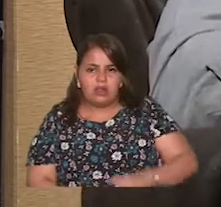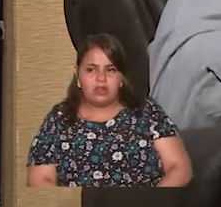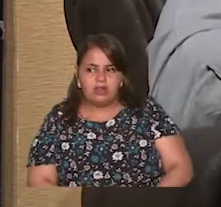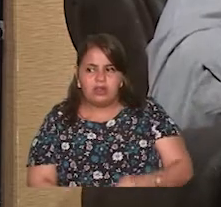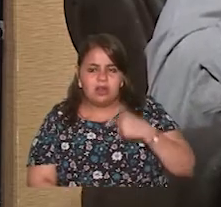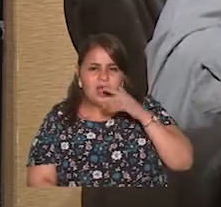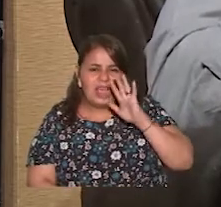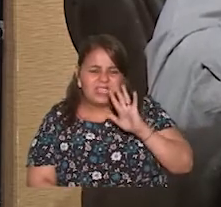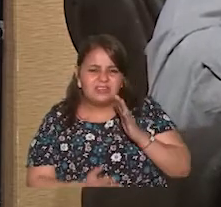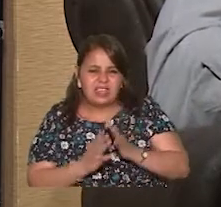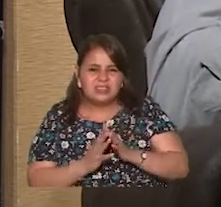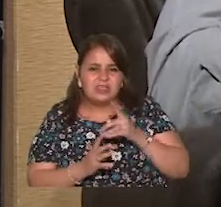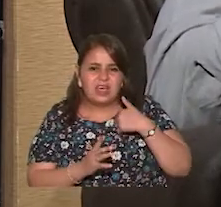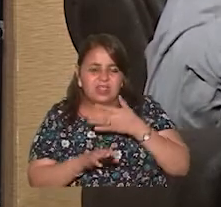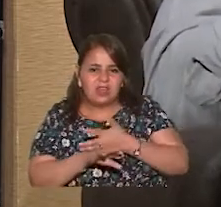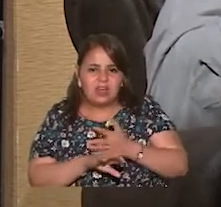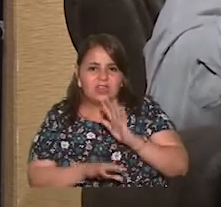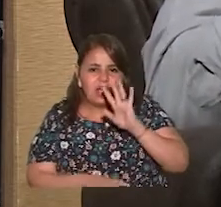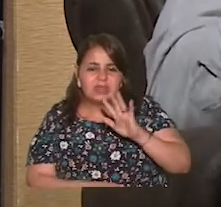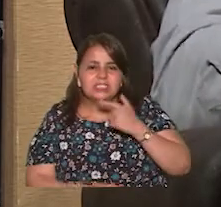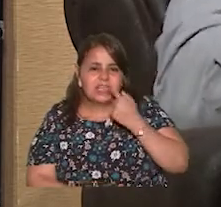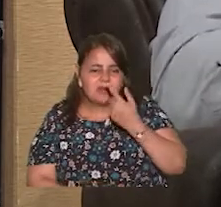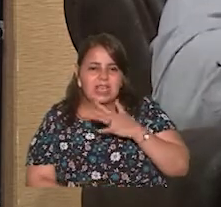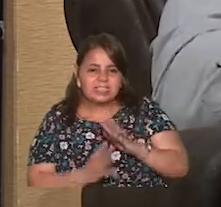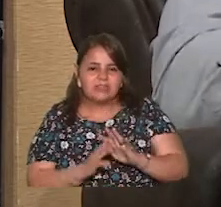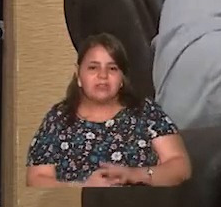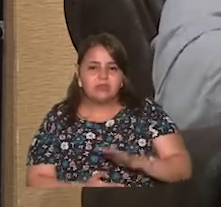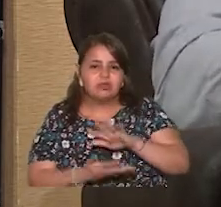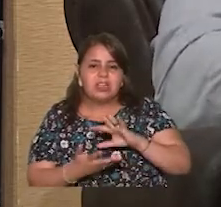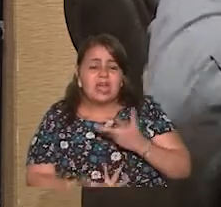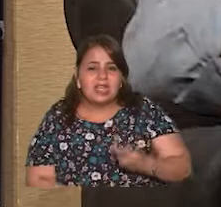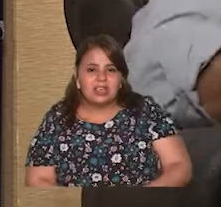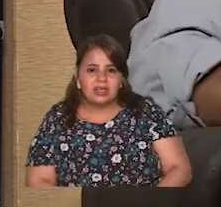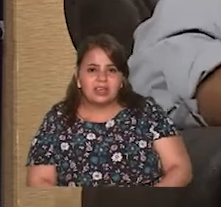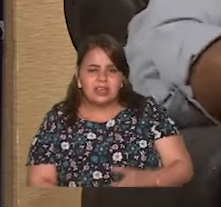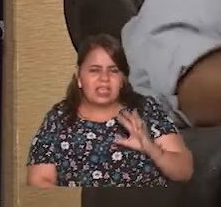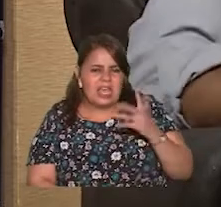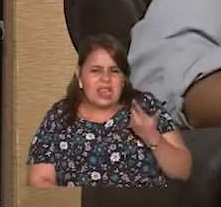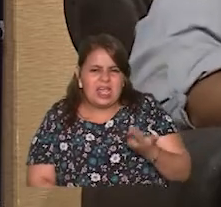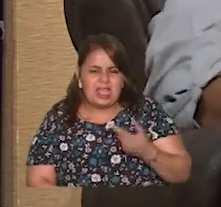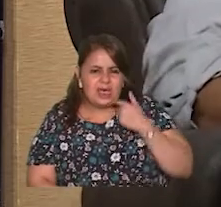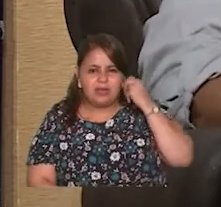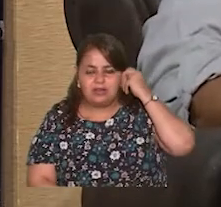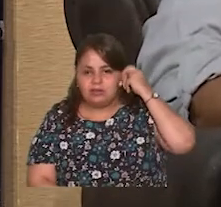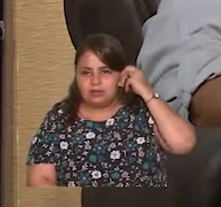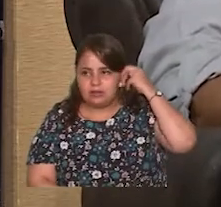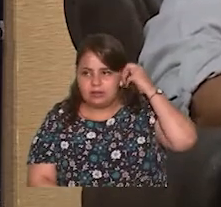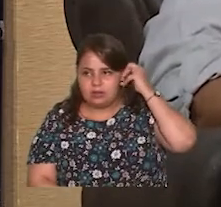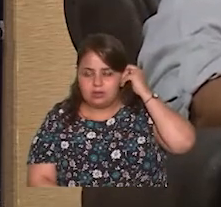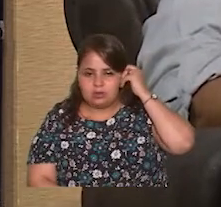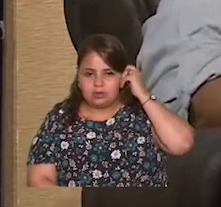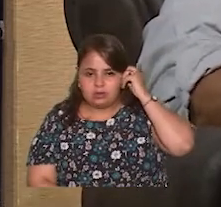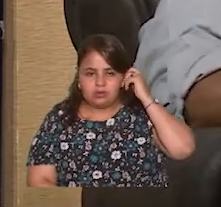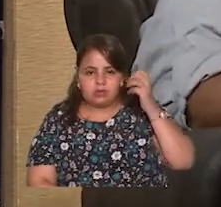انا اتاخرت 5 دقايق، عندك حق، المشكله اللي حصلت ان كذا كذا كذا. انما احنا ايه يعني 5 دقايق؟ ما احنا مش بنتكلم عن 5 دقايق، انا بتكلم عن